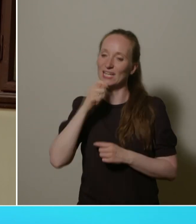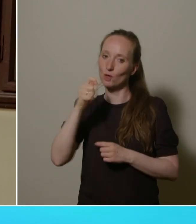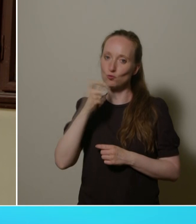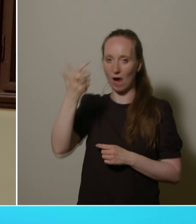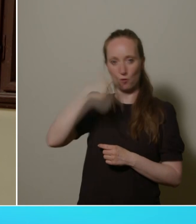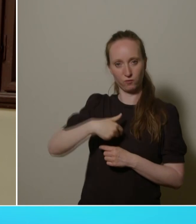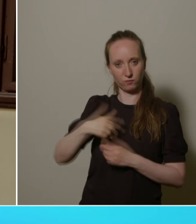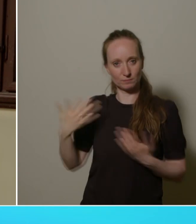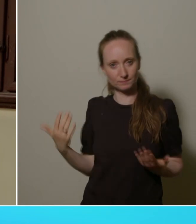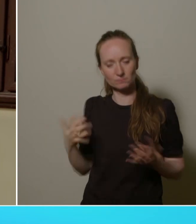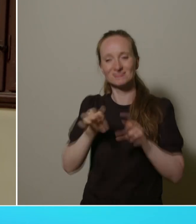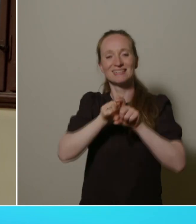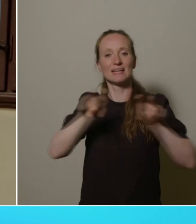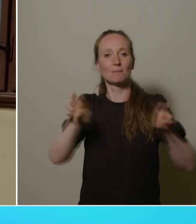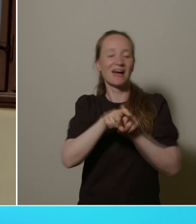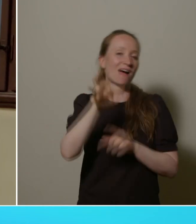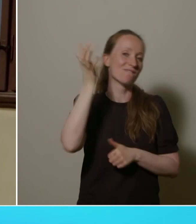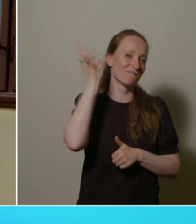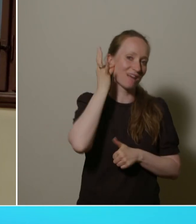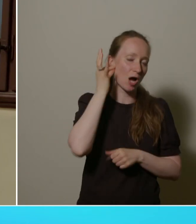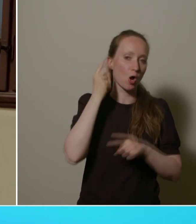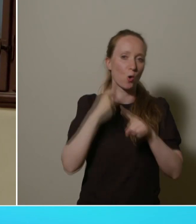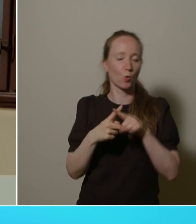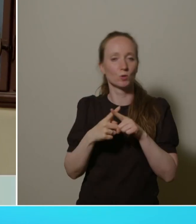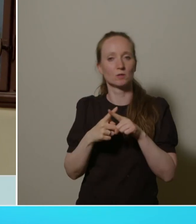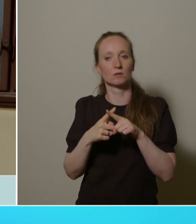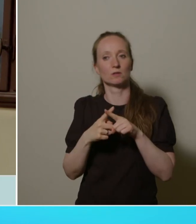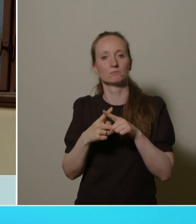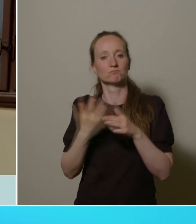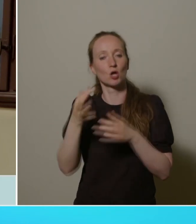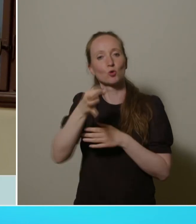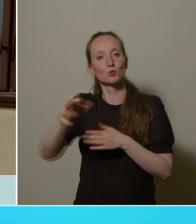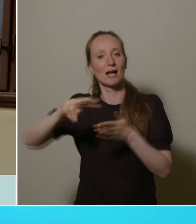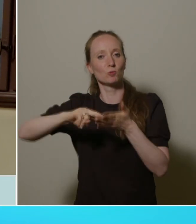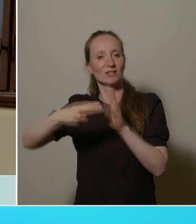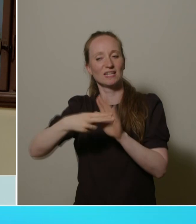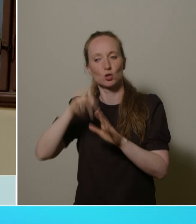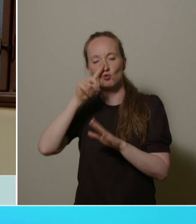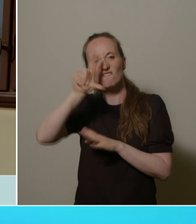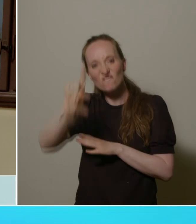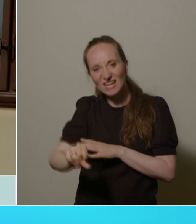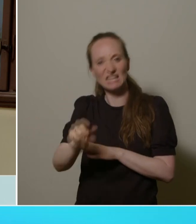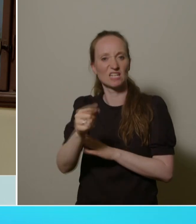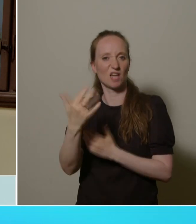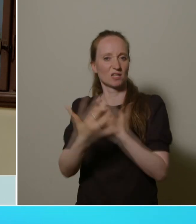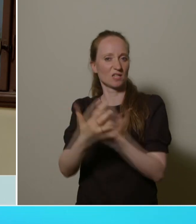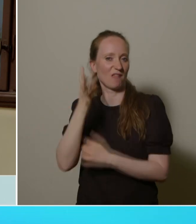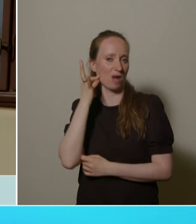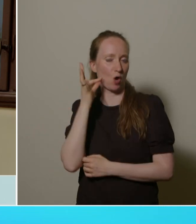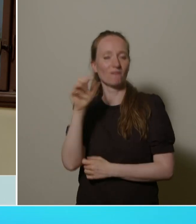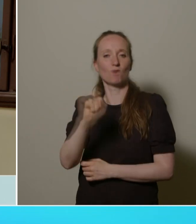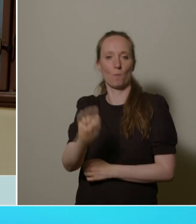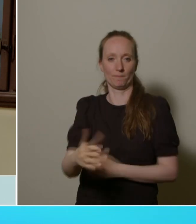zum Thema Frauen und ihre Unterrepräsentanz in der Kommunalpolitik. Und im Rahmen